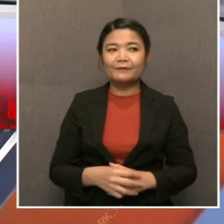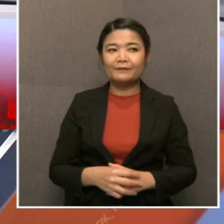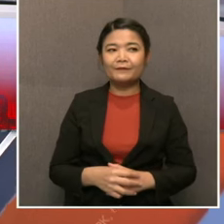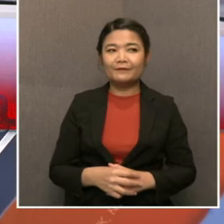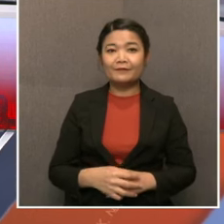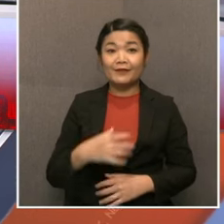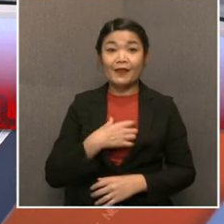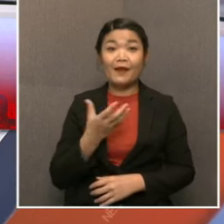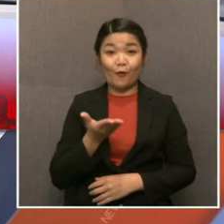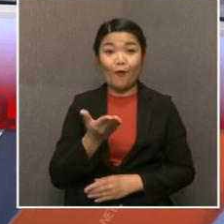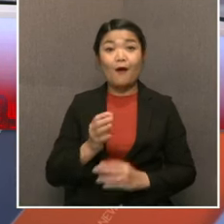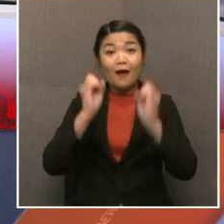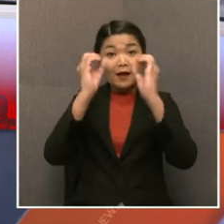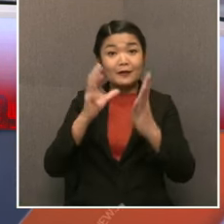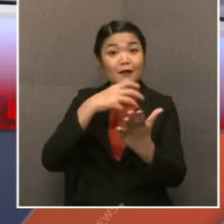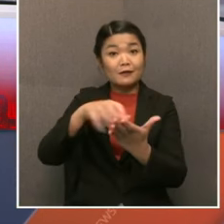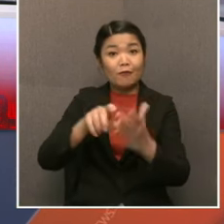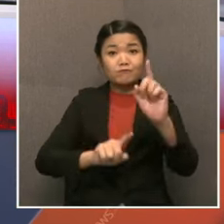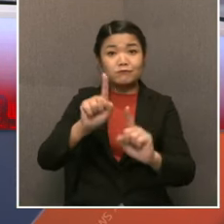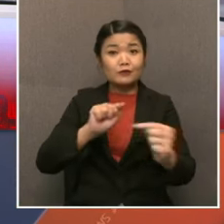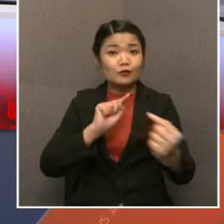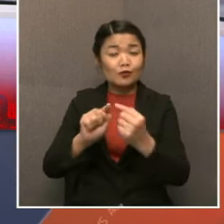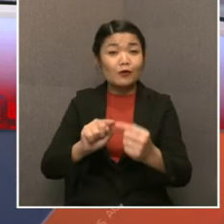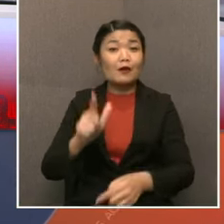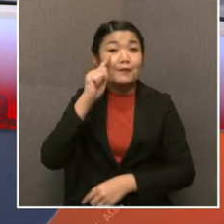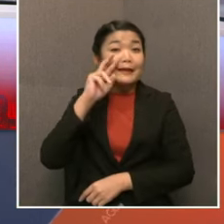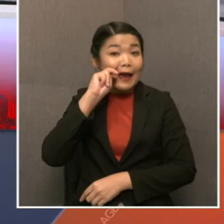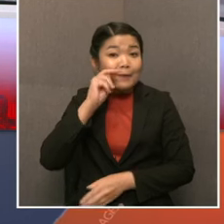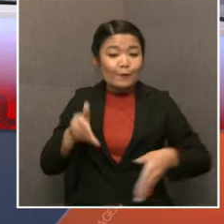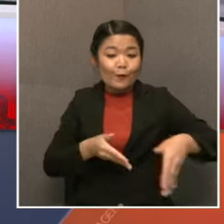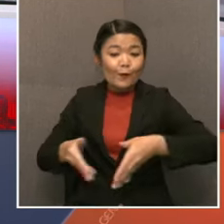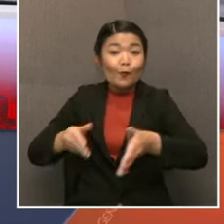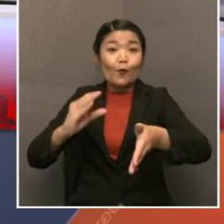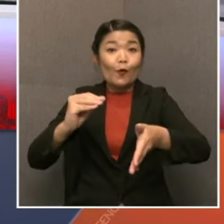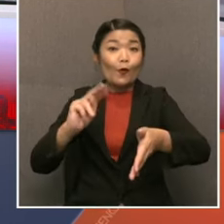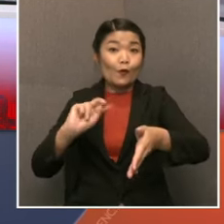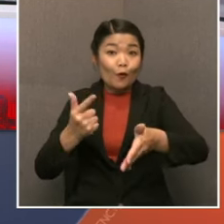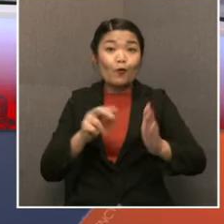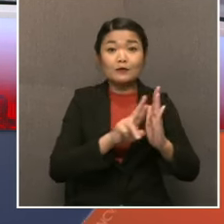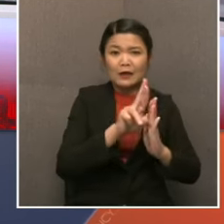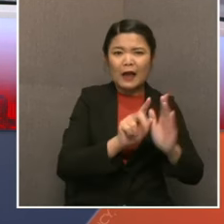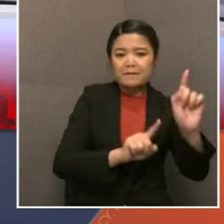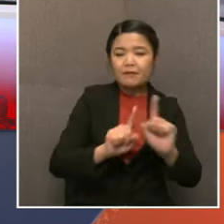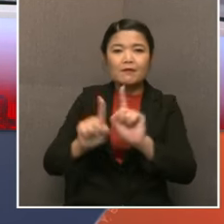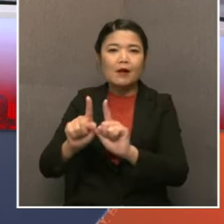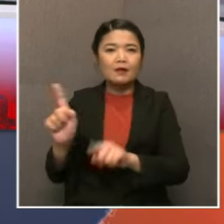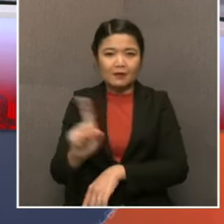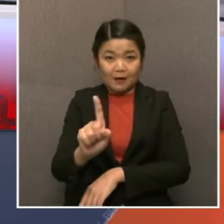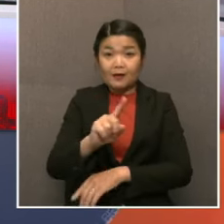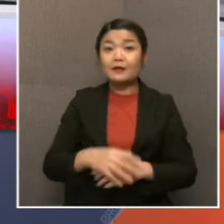อยากให้ส Murder ประเมอดสาฐการรุ่นน้ํของ รวมถึพื้ที่จัหวัดเชียงรายสยส engineer